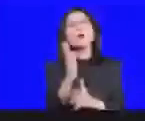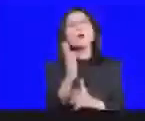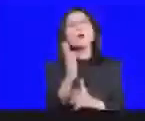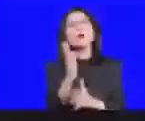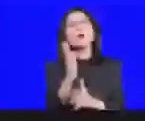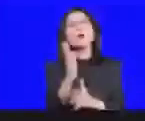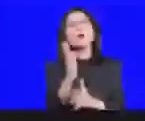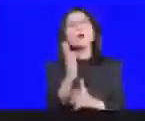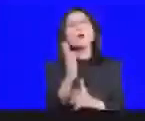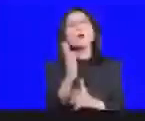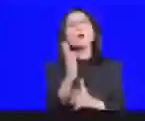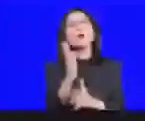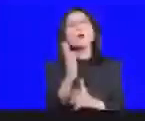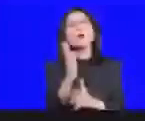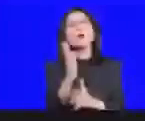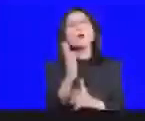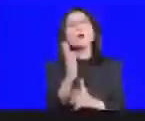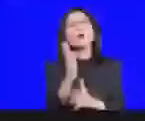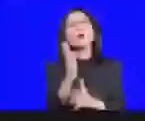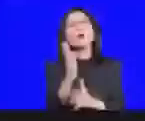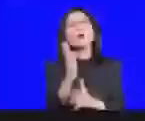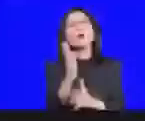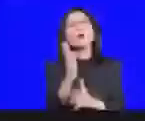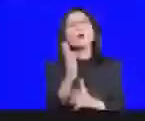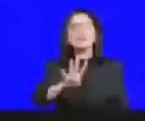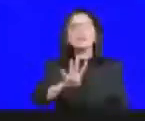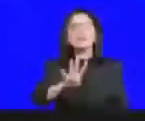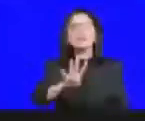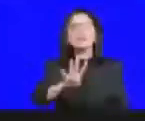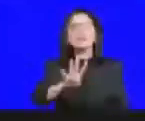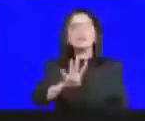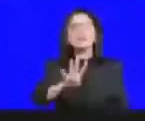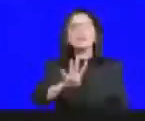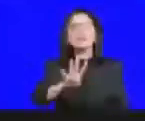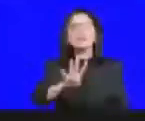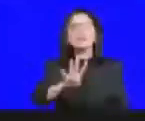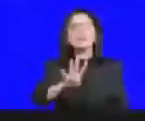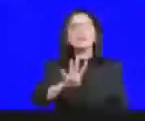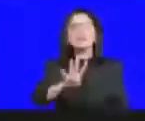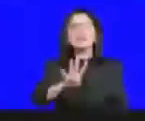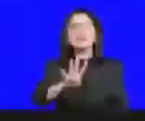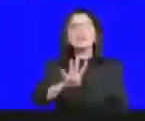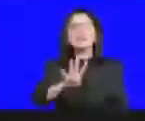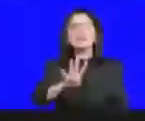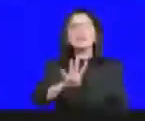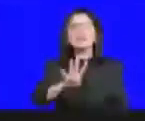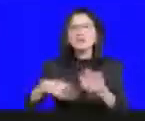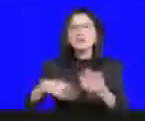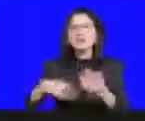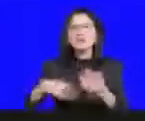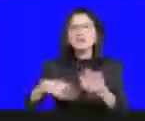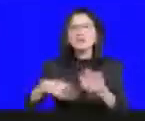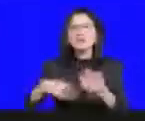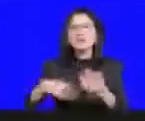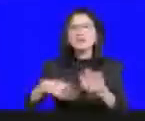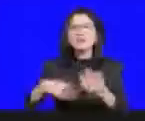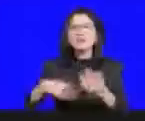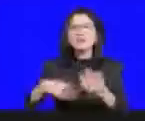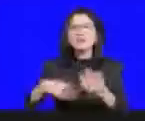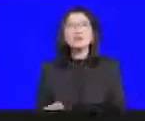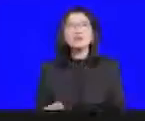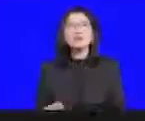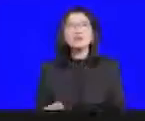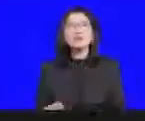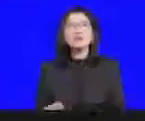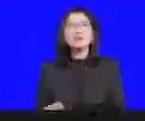Dan alumni-alumni dari Nurul Qolbu, mohon izin sombong, itu menjadikan perebutan beberapa sekolah